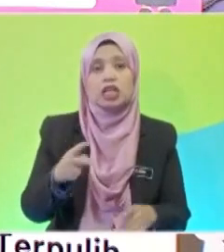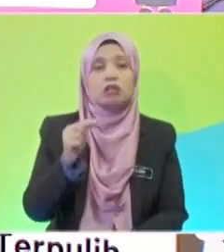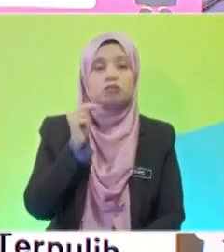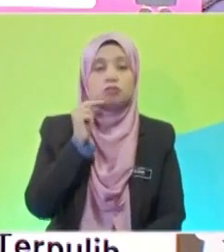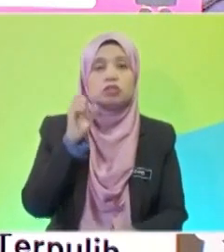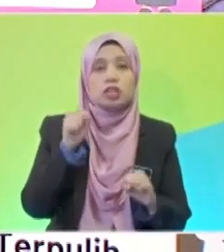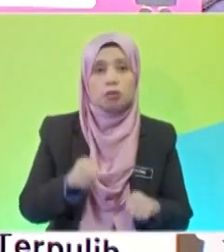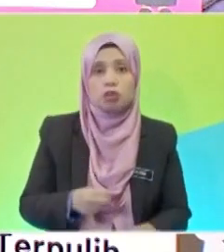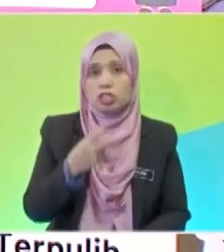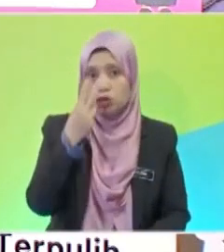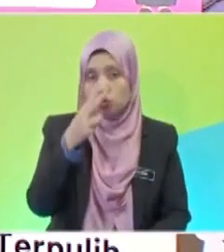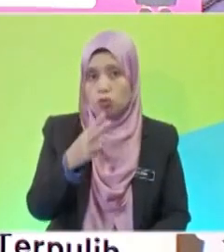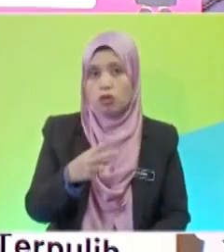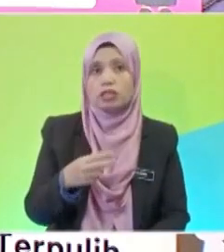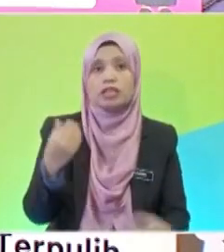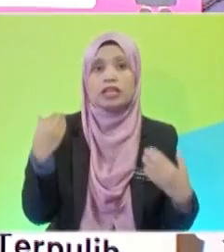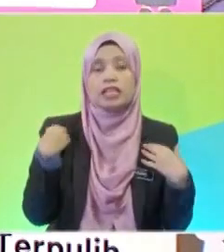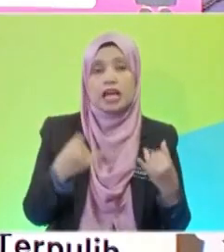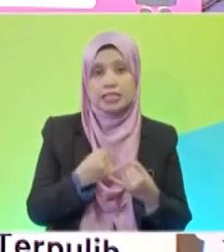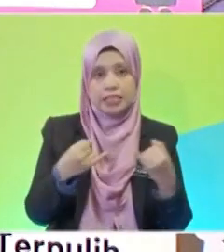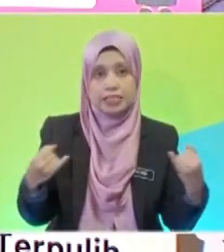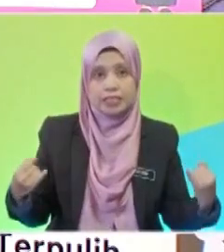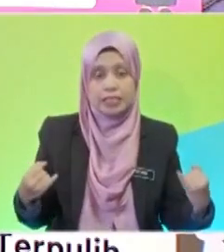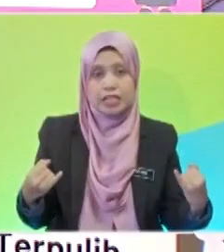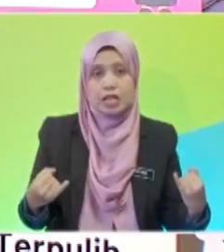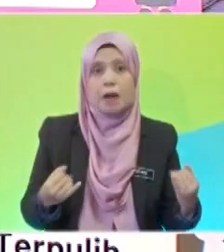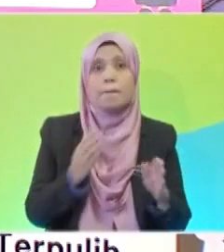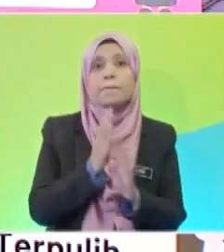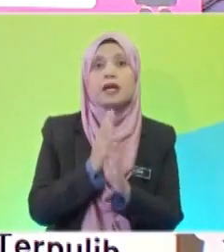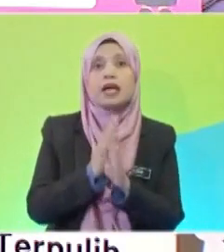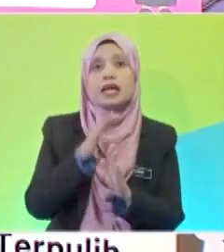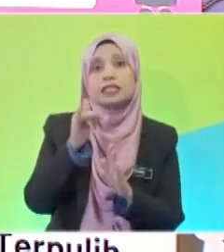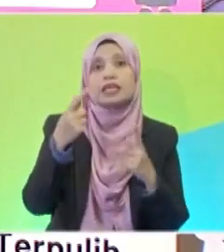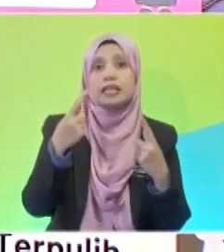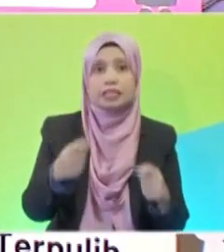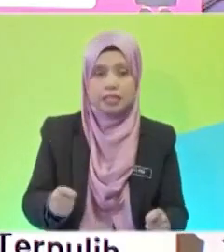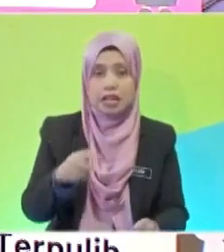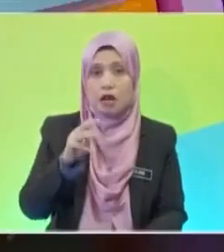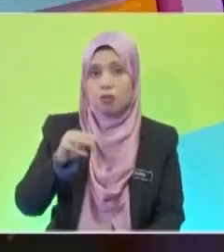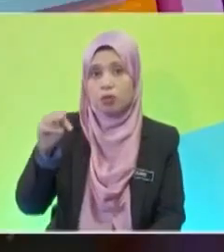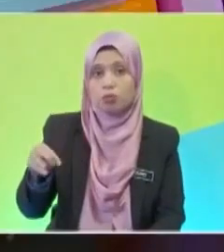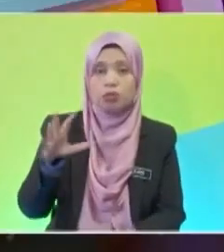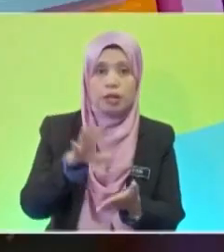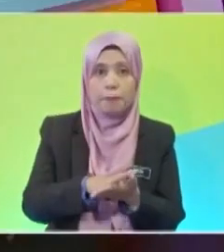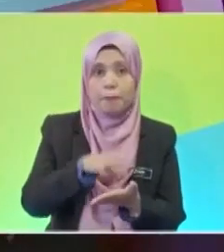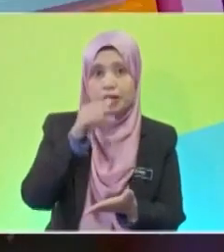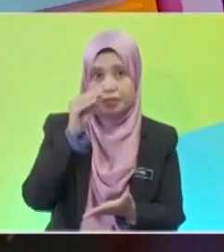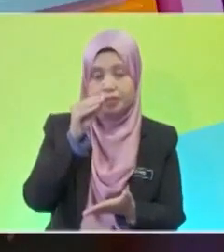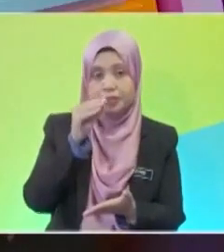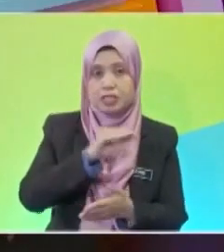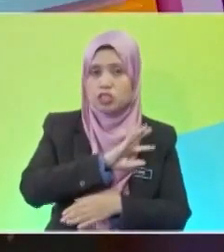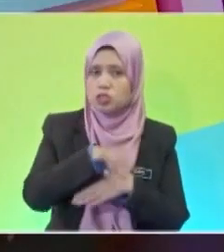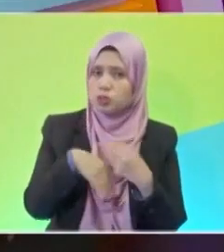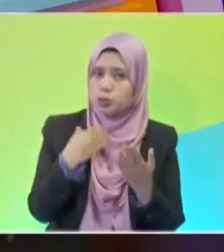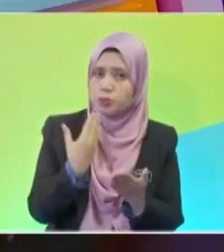depan meja ni, ini adalah jenis-jenis pelarasan yang telah murid-murid belajar. Awak